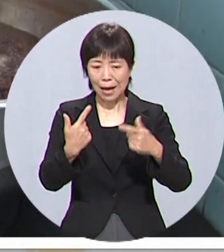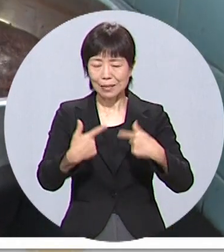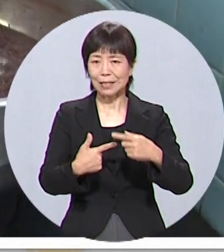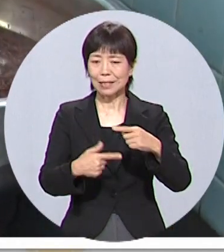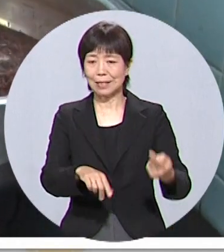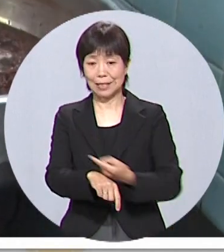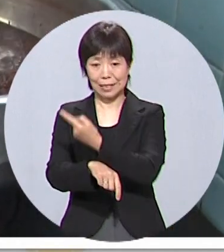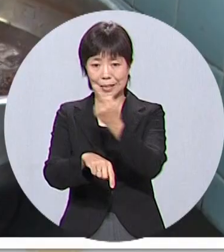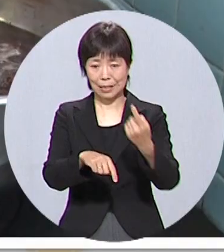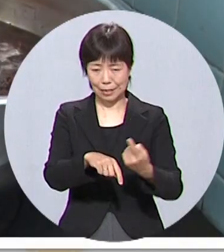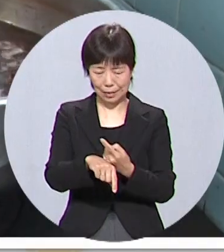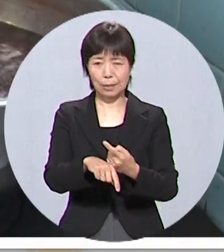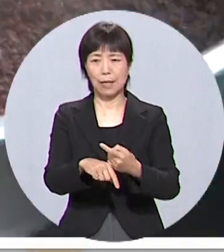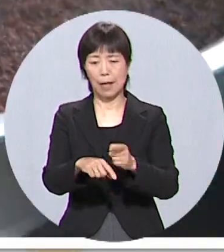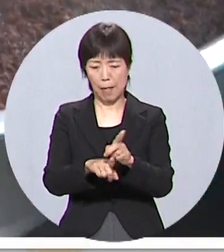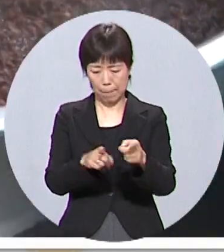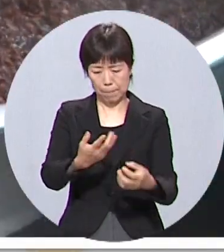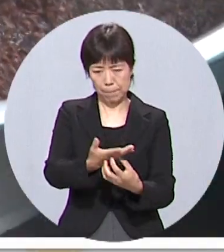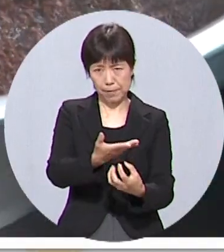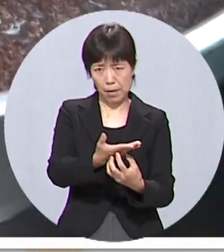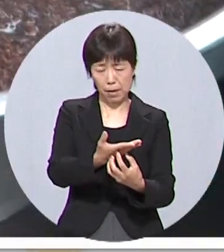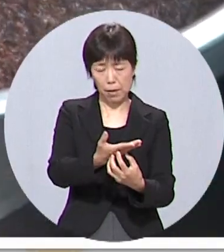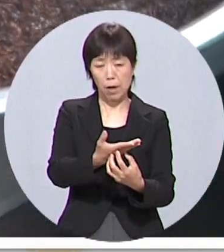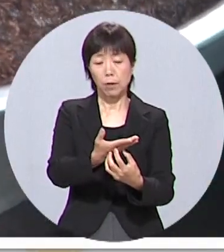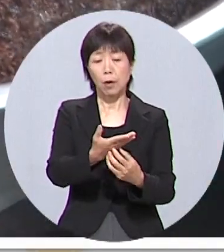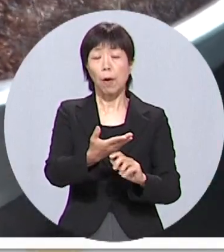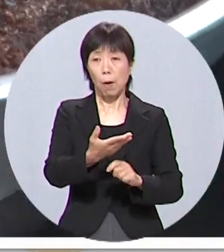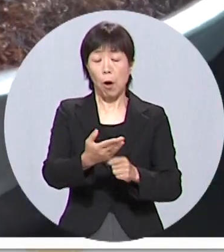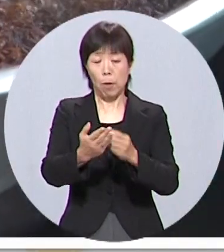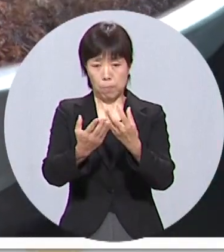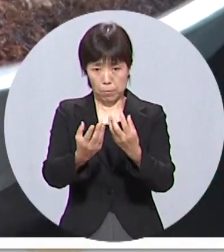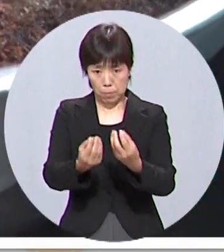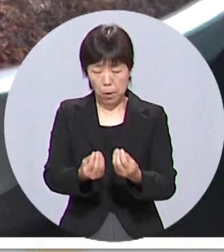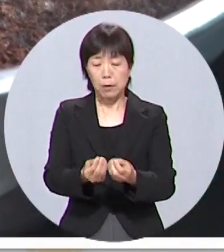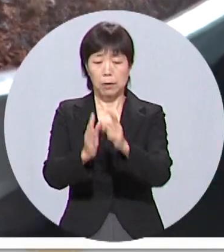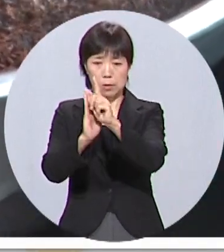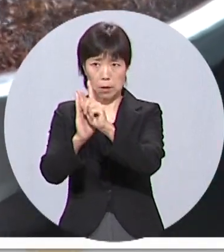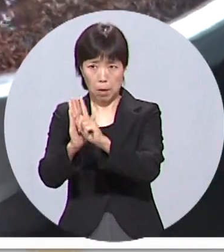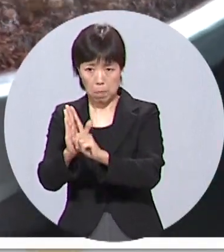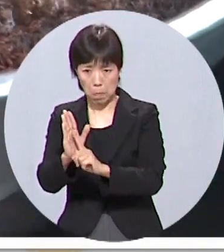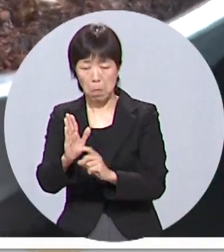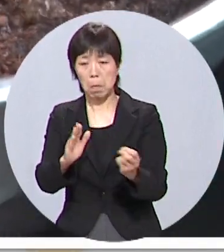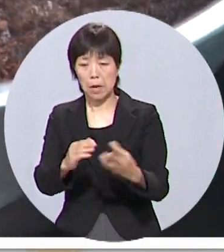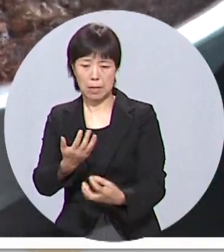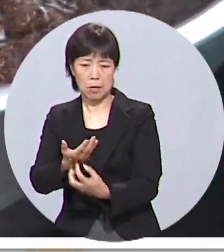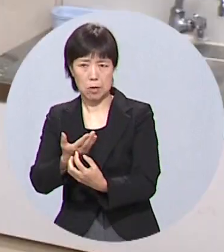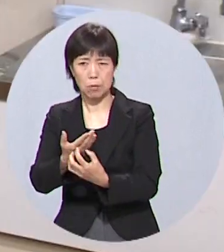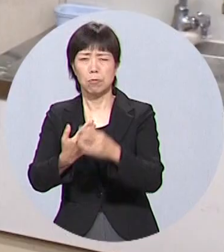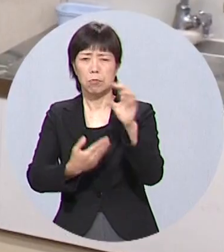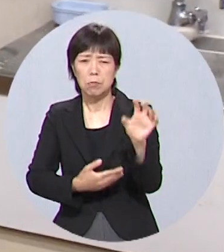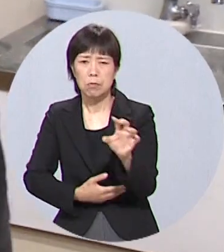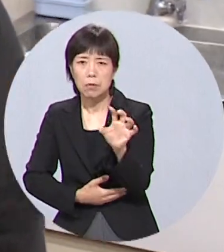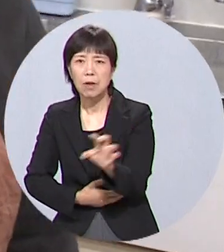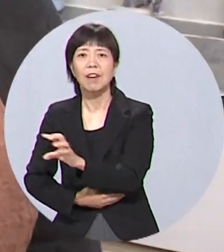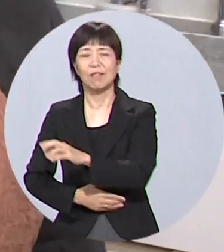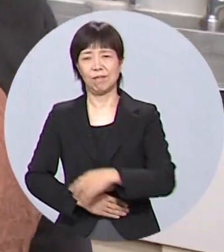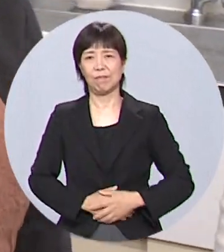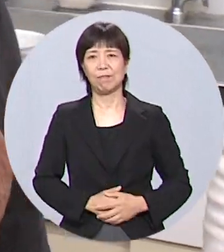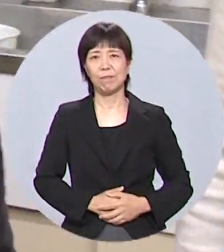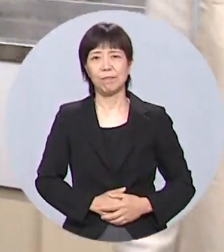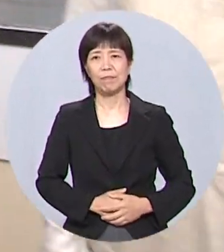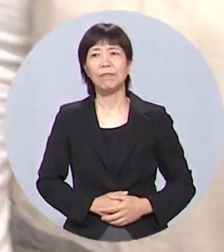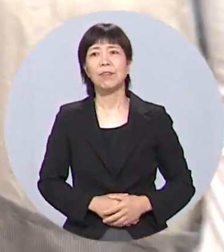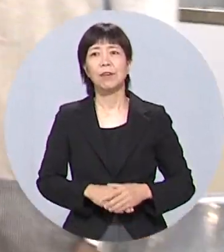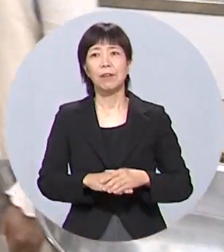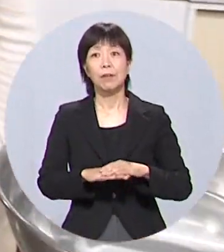時間ほど枝を煮出しては冷まし、煮出しては冷ましを繰り返し色を調整します。 ではですね、はい、